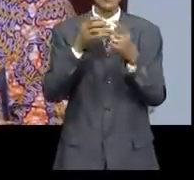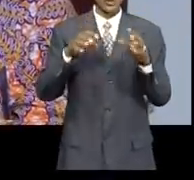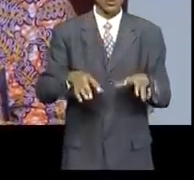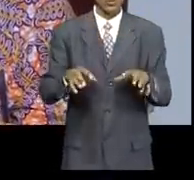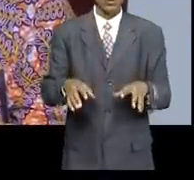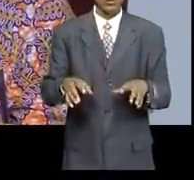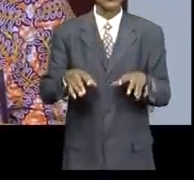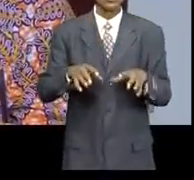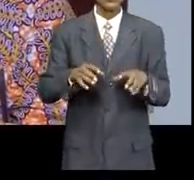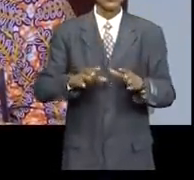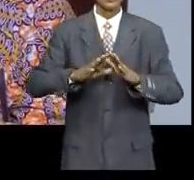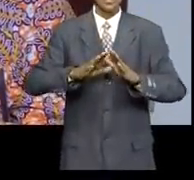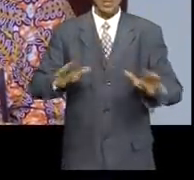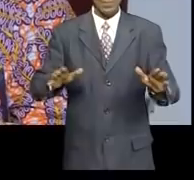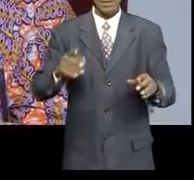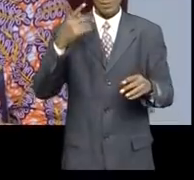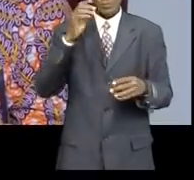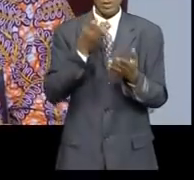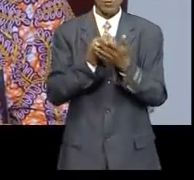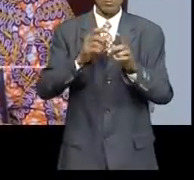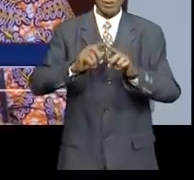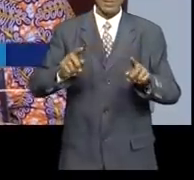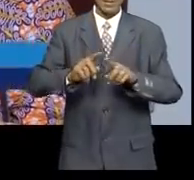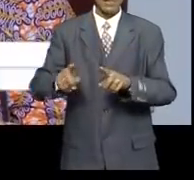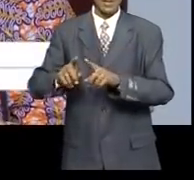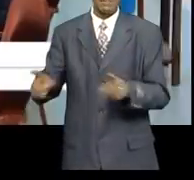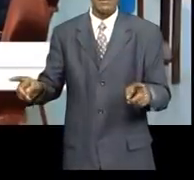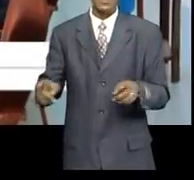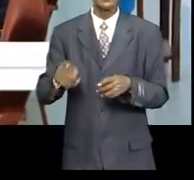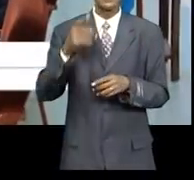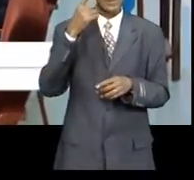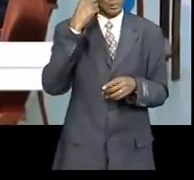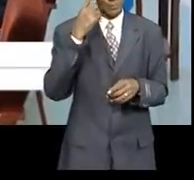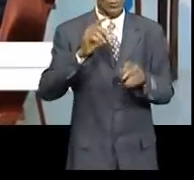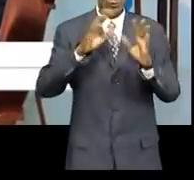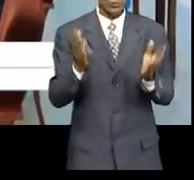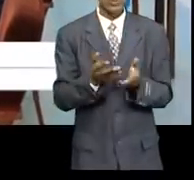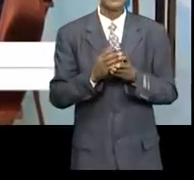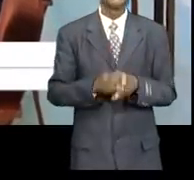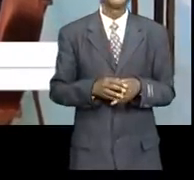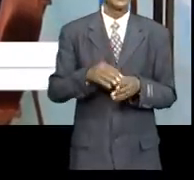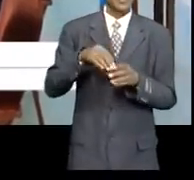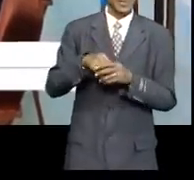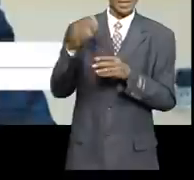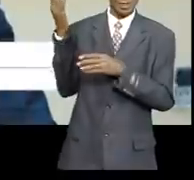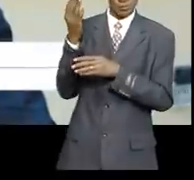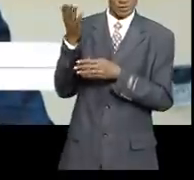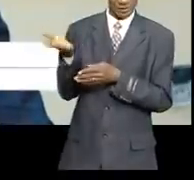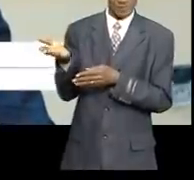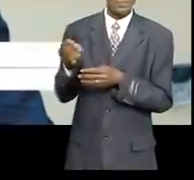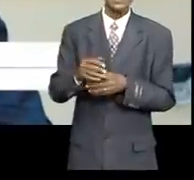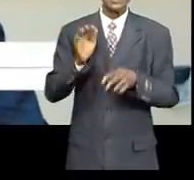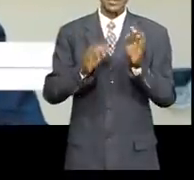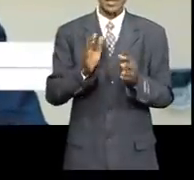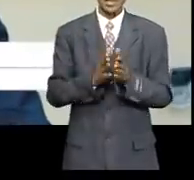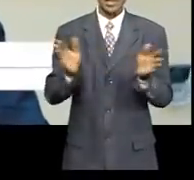de diversifier son économie en faveur de son peuple. À l'issue de cette conférence, le secrétariat général, la SENCO, a